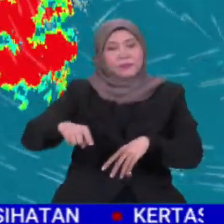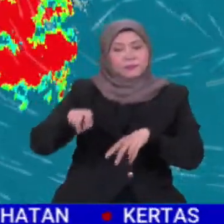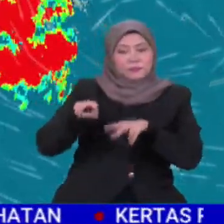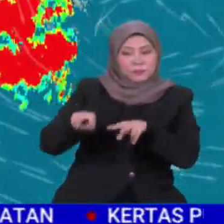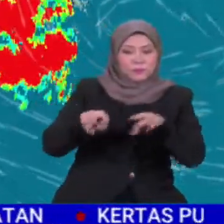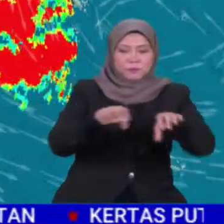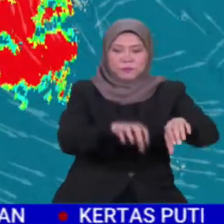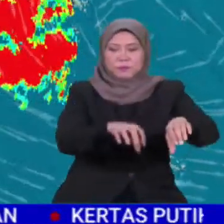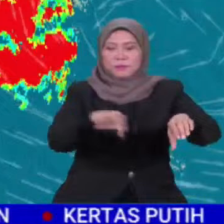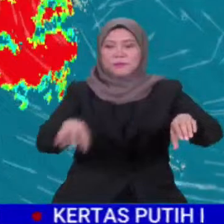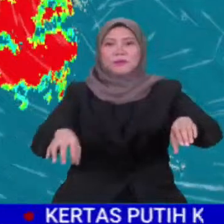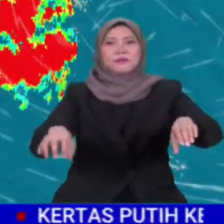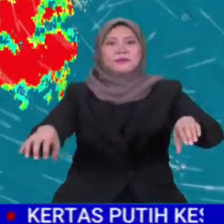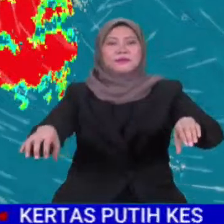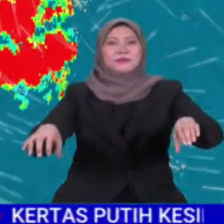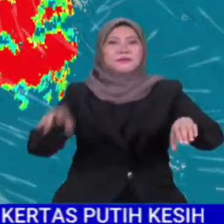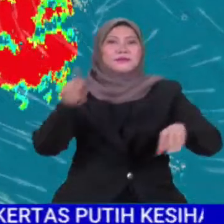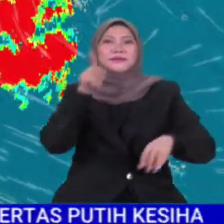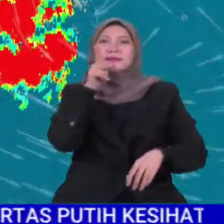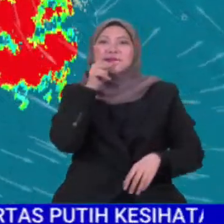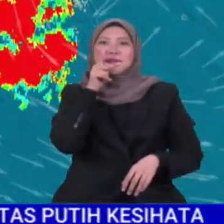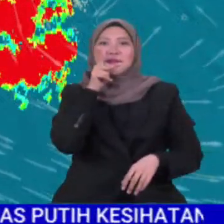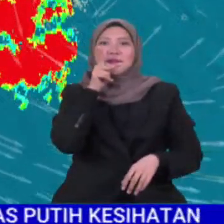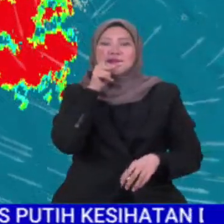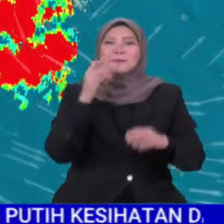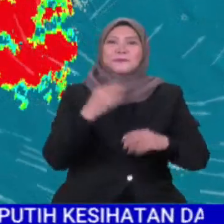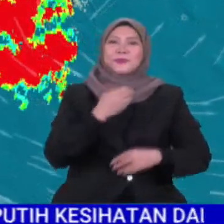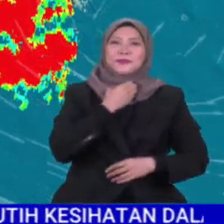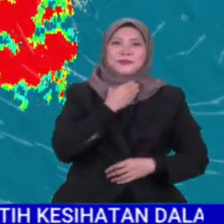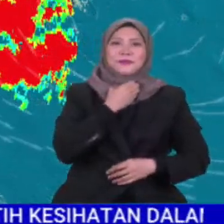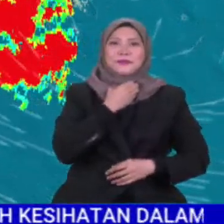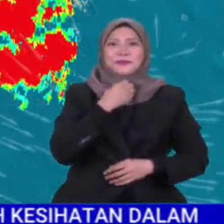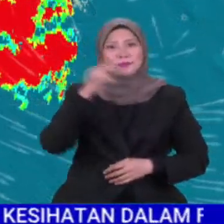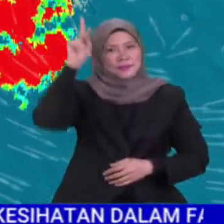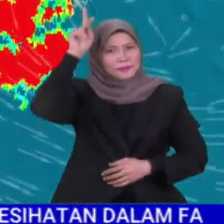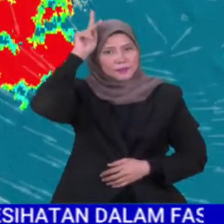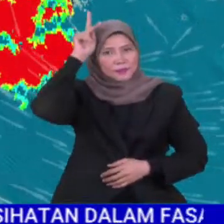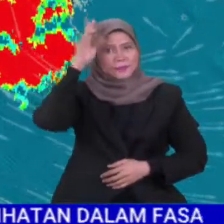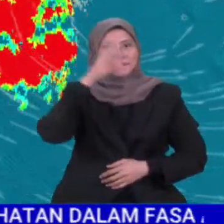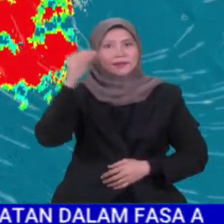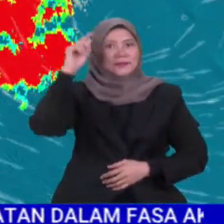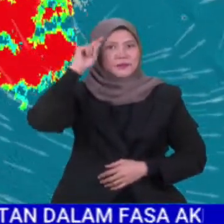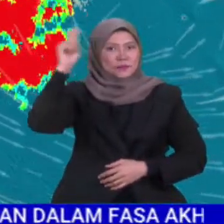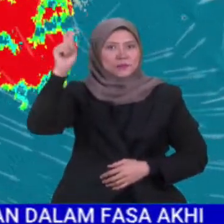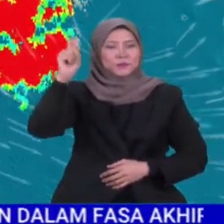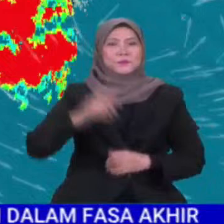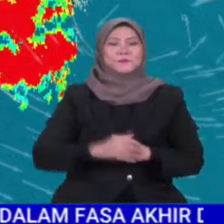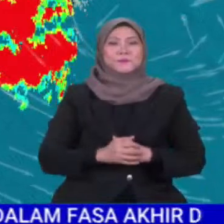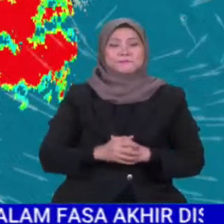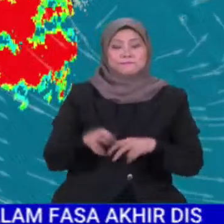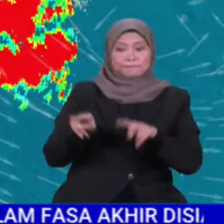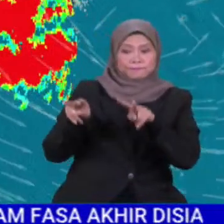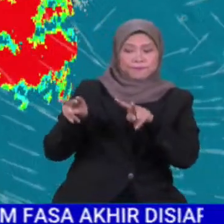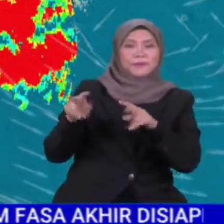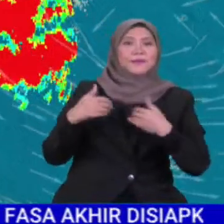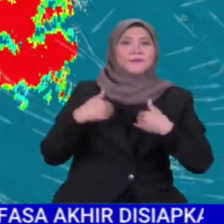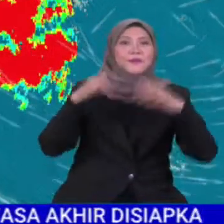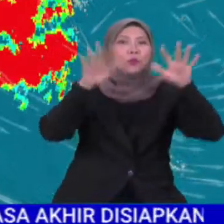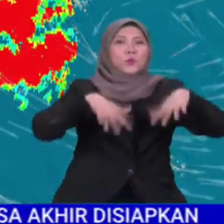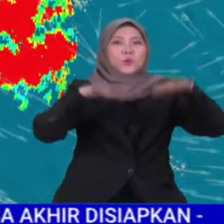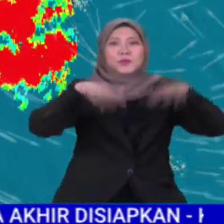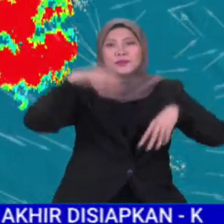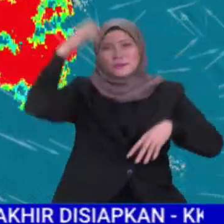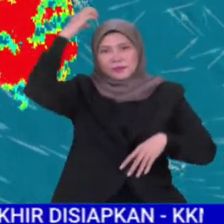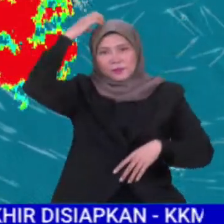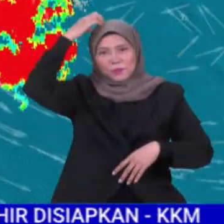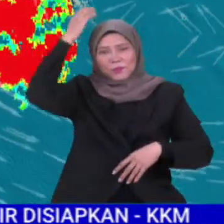di satu dua tempat melibatkan negeri Kedah, negeri Perak, negeri Kelantan dan juga Terengganu. Juga turut dilihat hujan di negeri